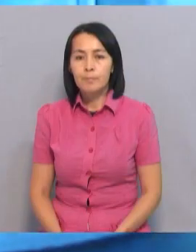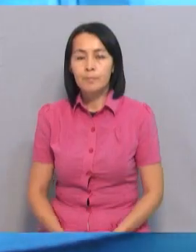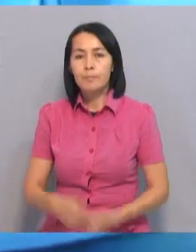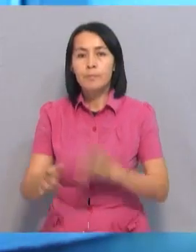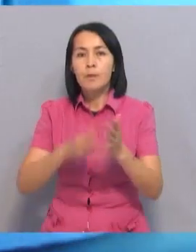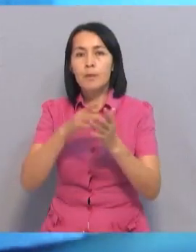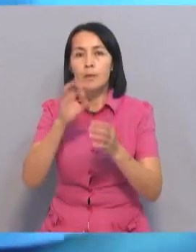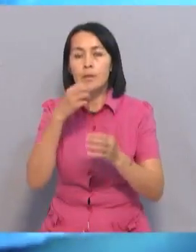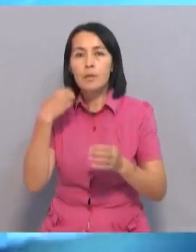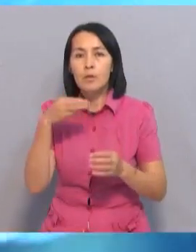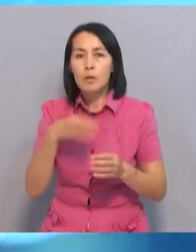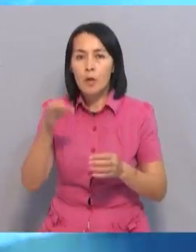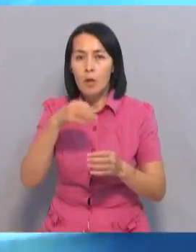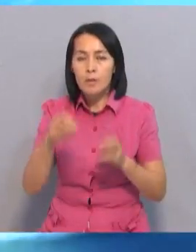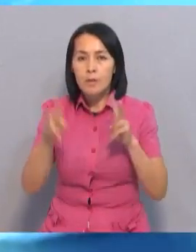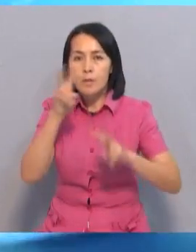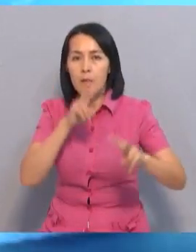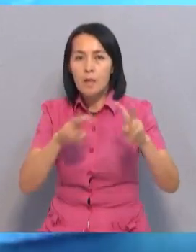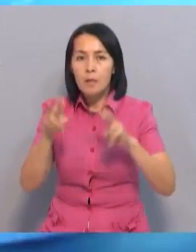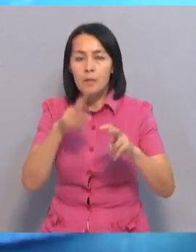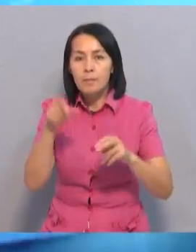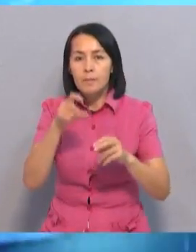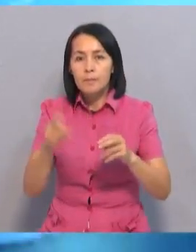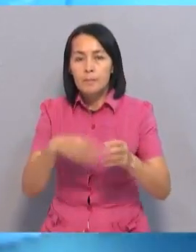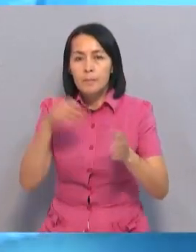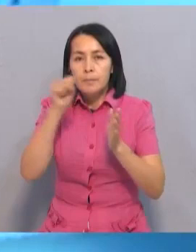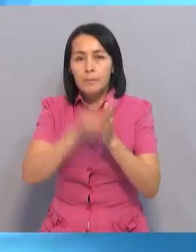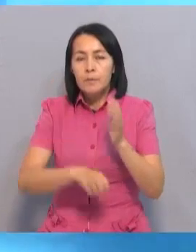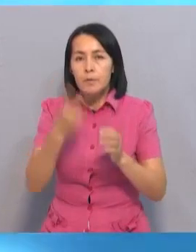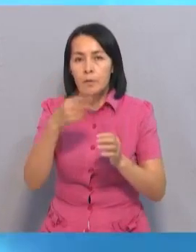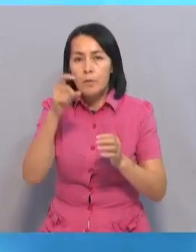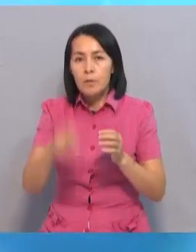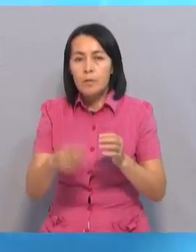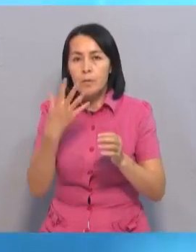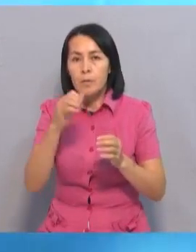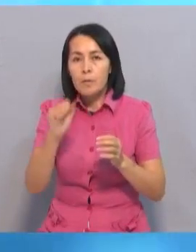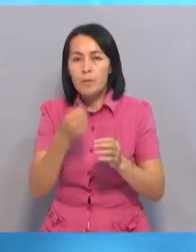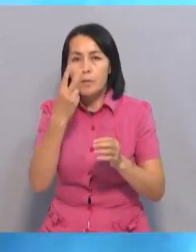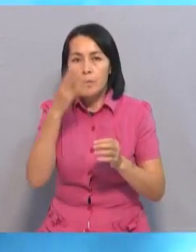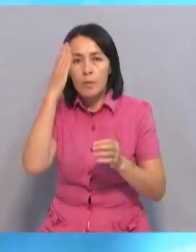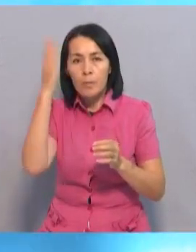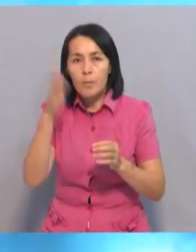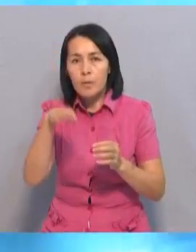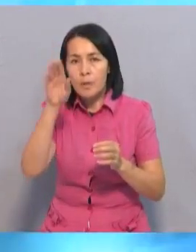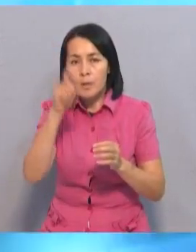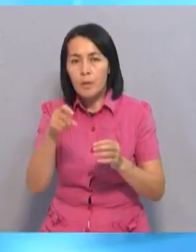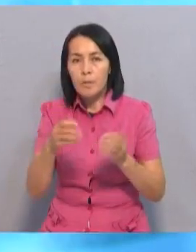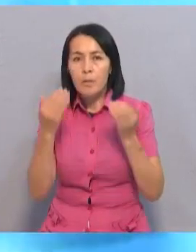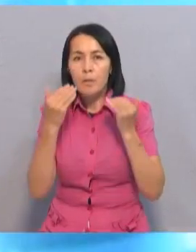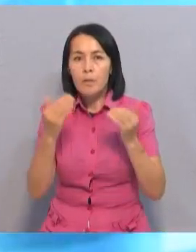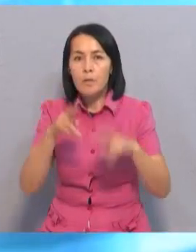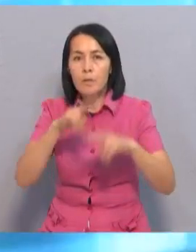В городе Арыс Туркестанской области разыскивают подозреваемых в убийстве двух человек. 5 августа двое неизвестных проникли на